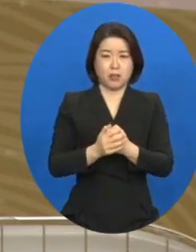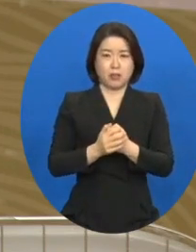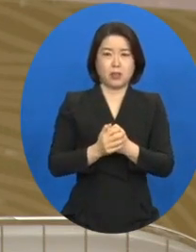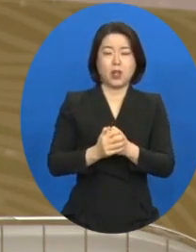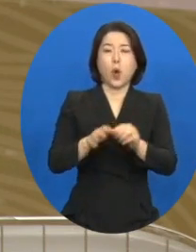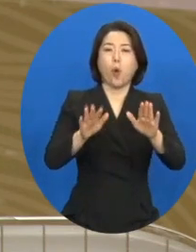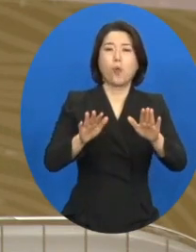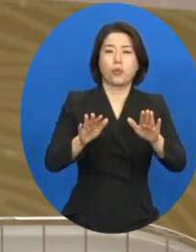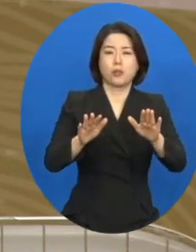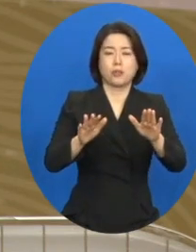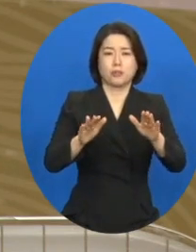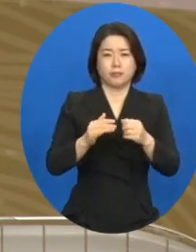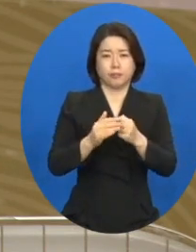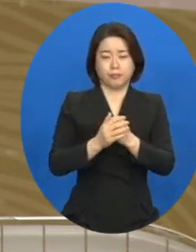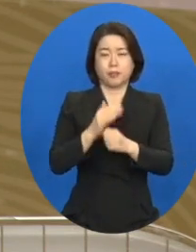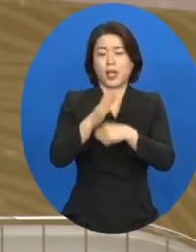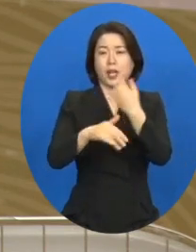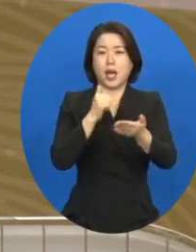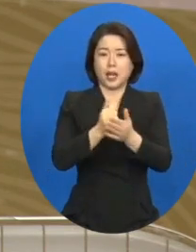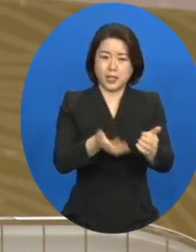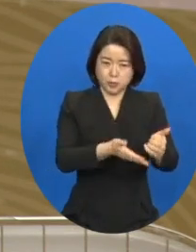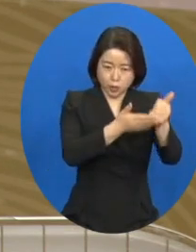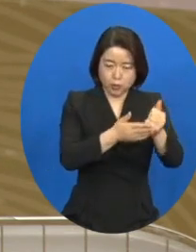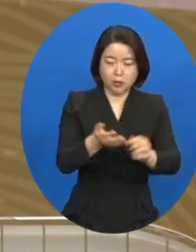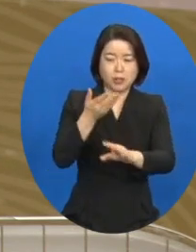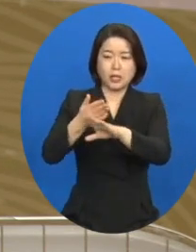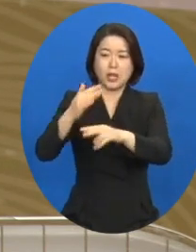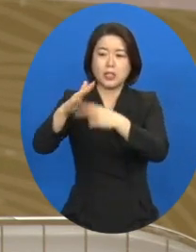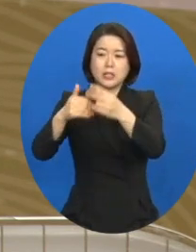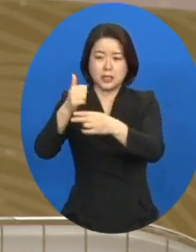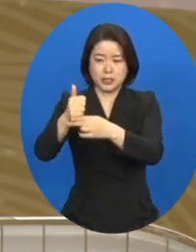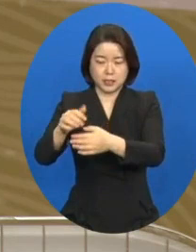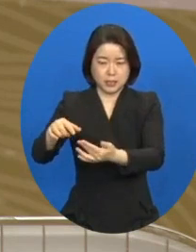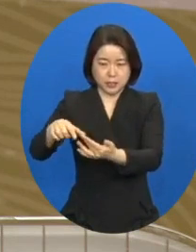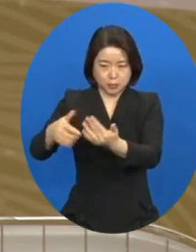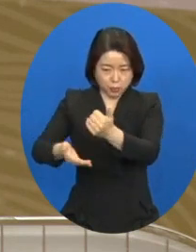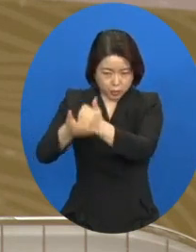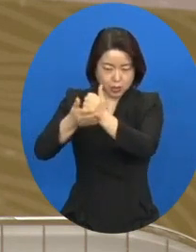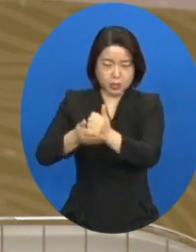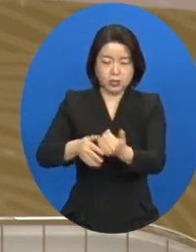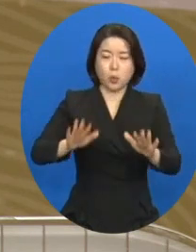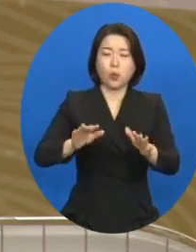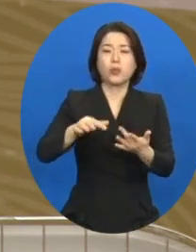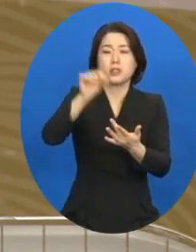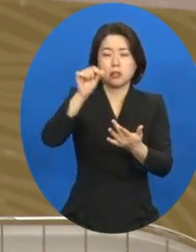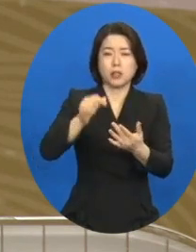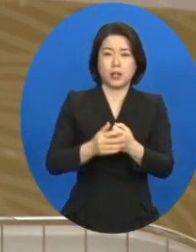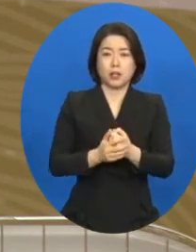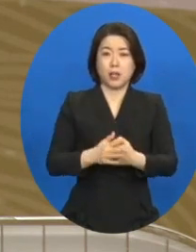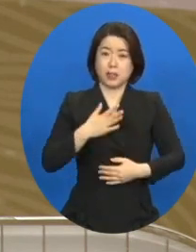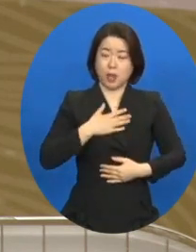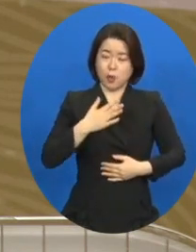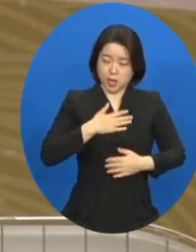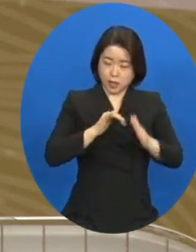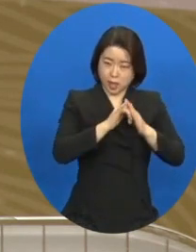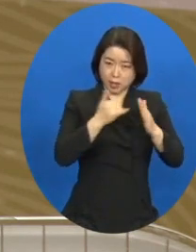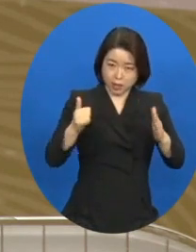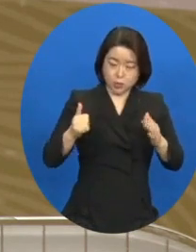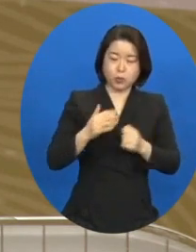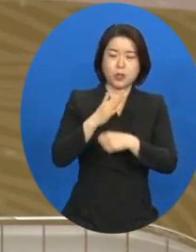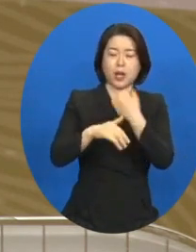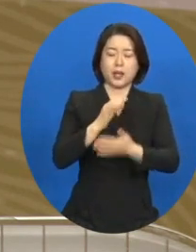그러면 오늘 하나님 섬길지 이방신 섬길지 선택하십시오. 나와 우리 집은